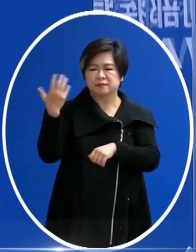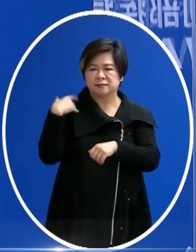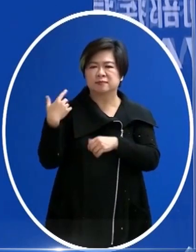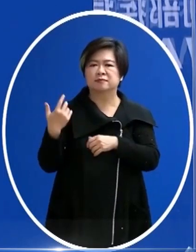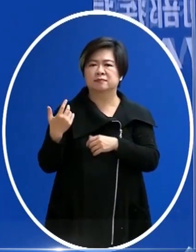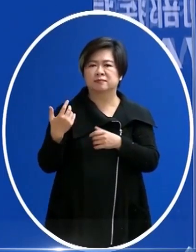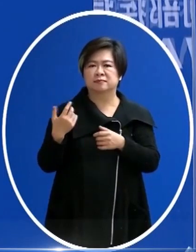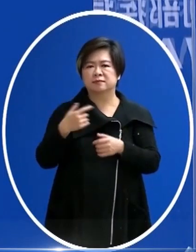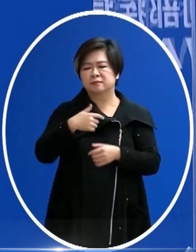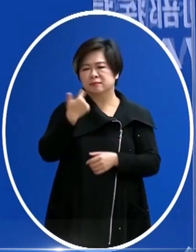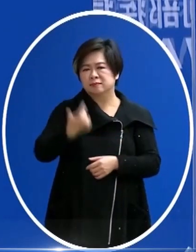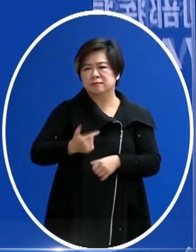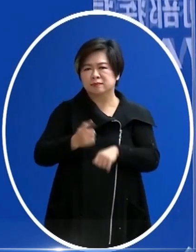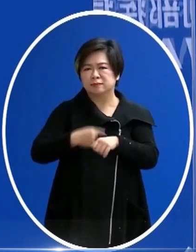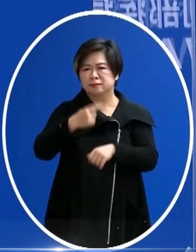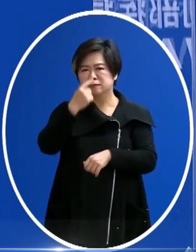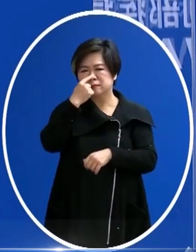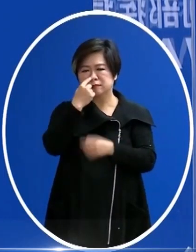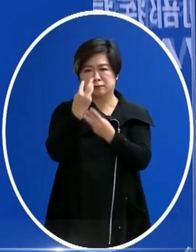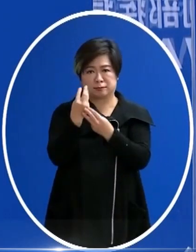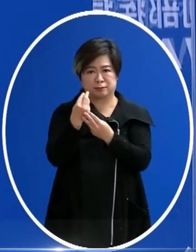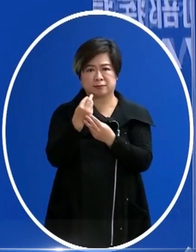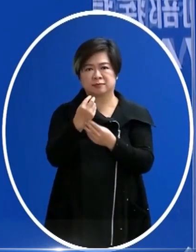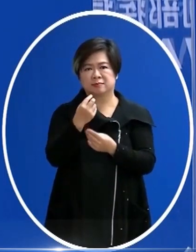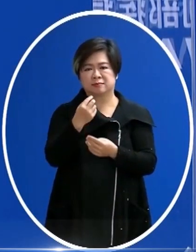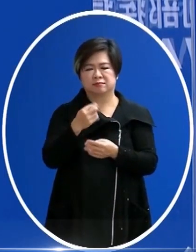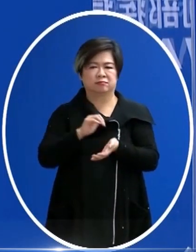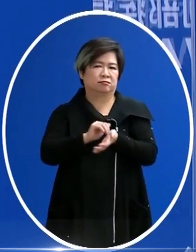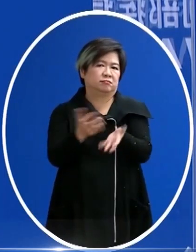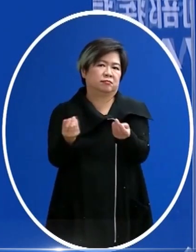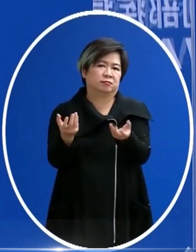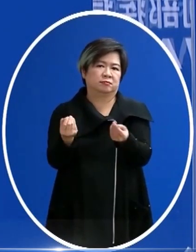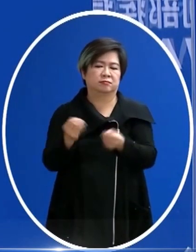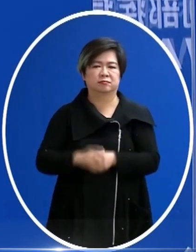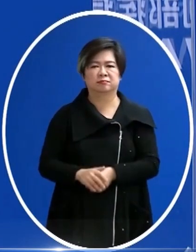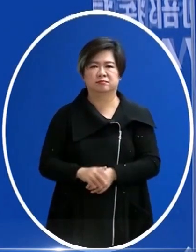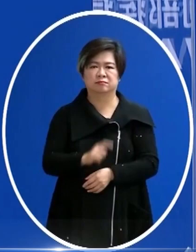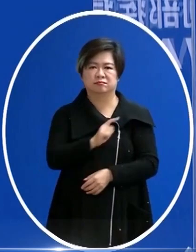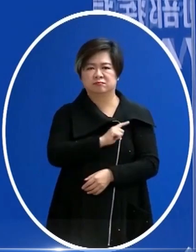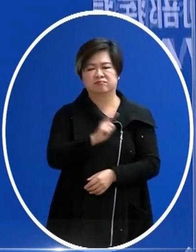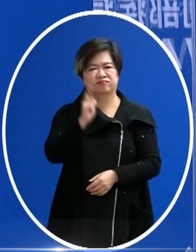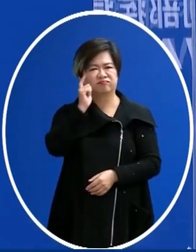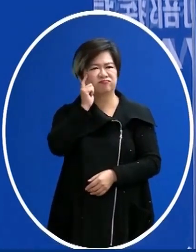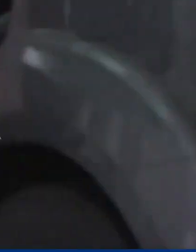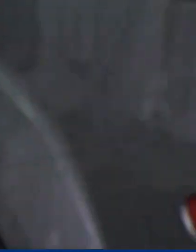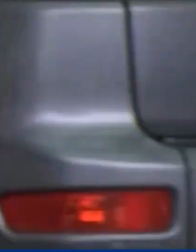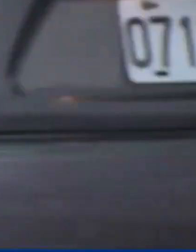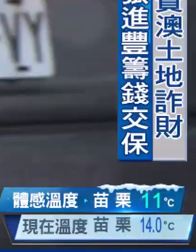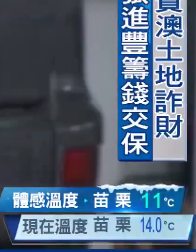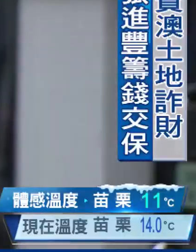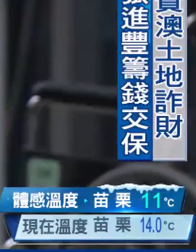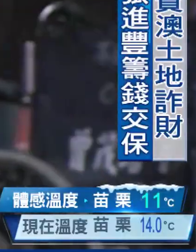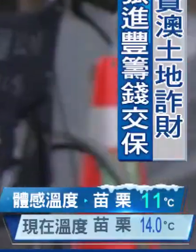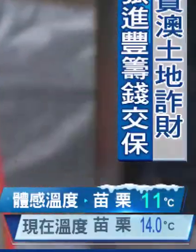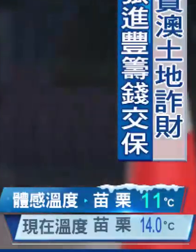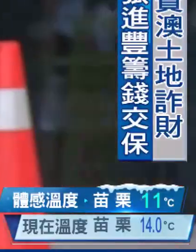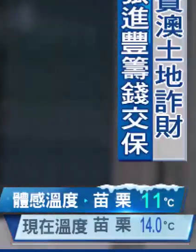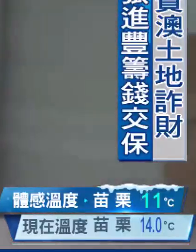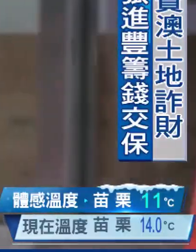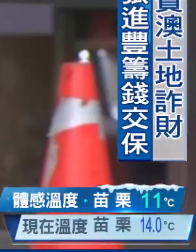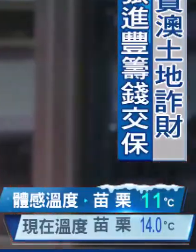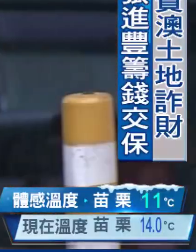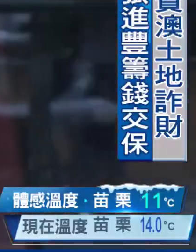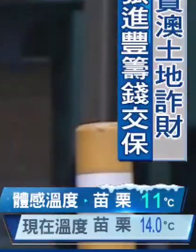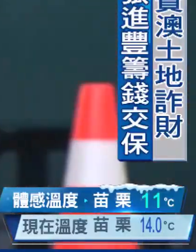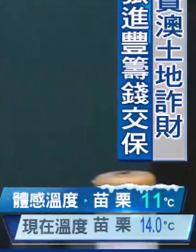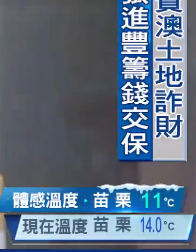就有慢性鼻炎，所以他也没有就医，也不自己大概也不认为说这是一个症状啦。 更糟的是，护理师又没有